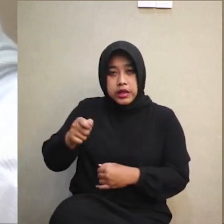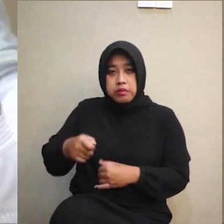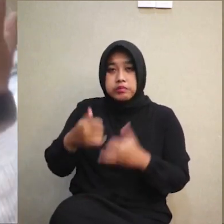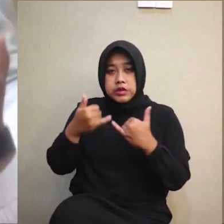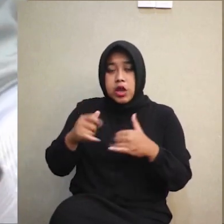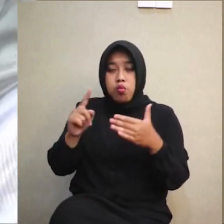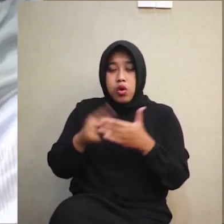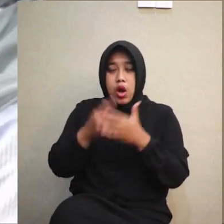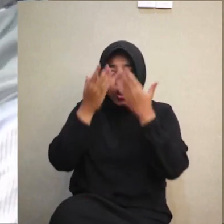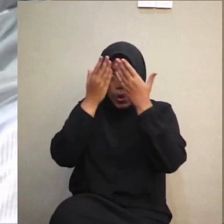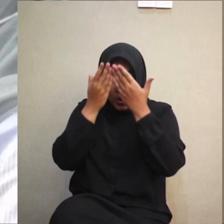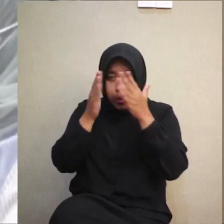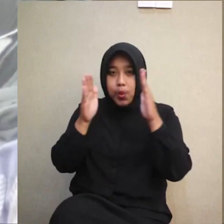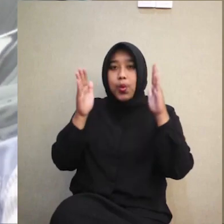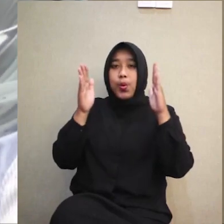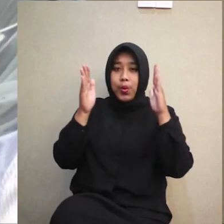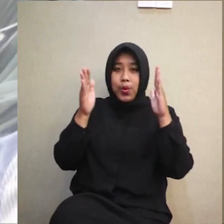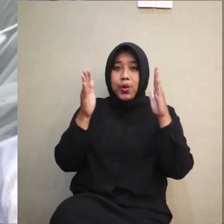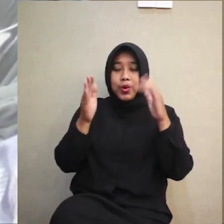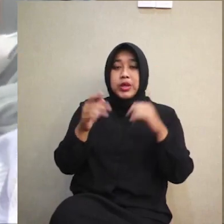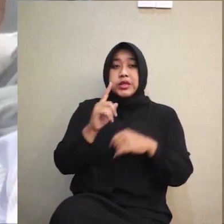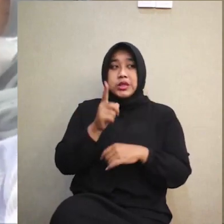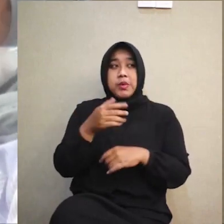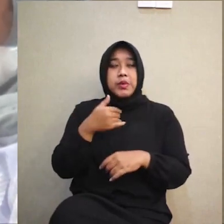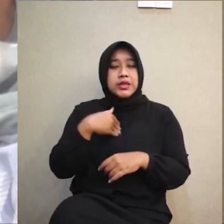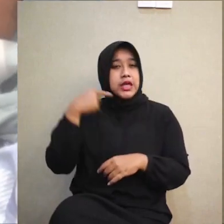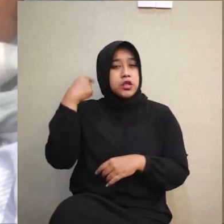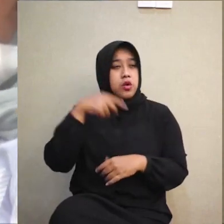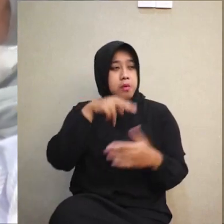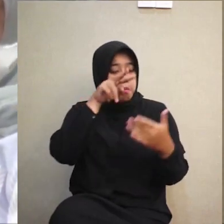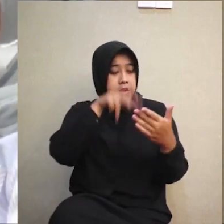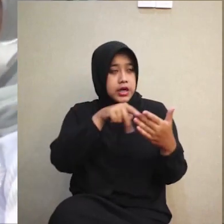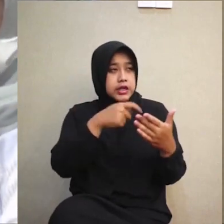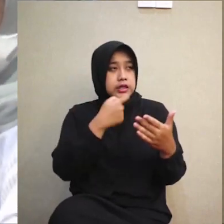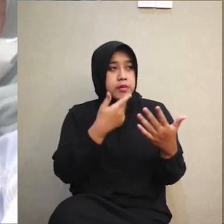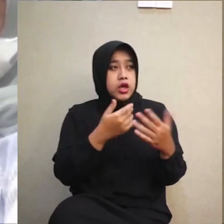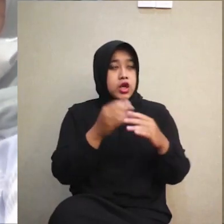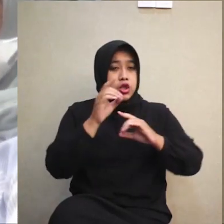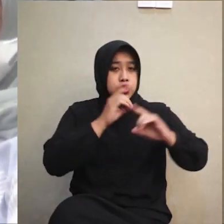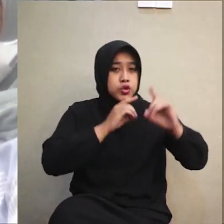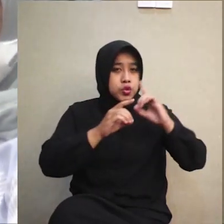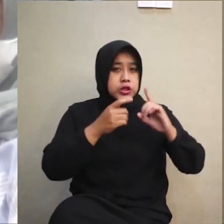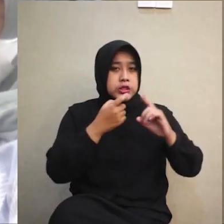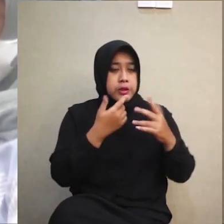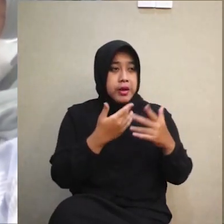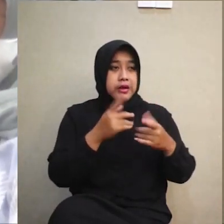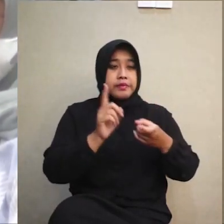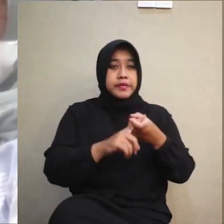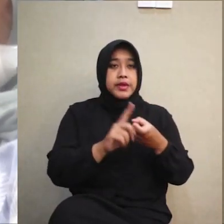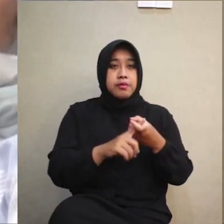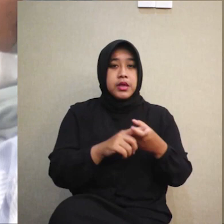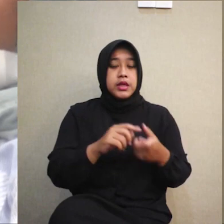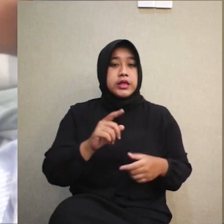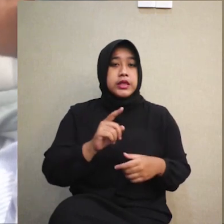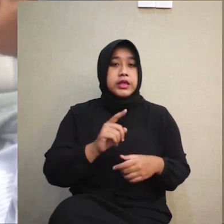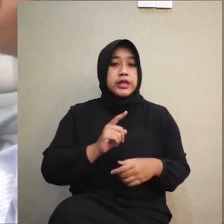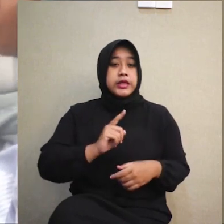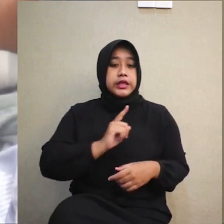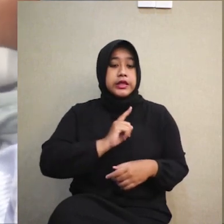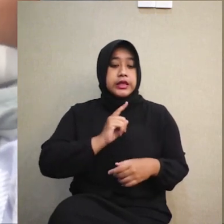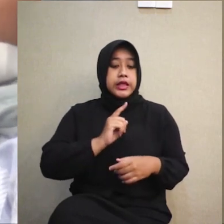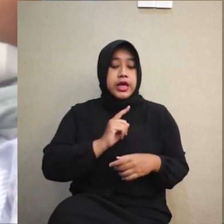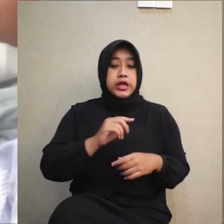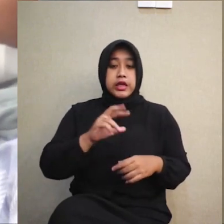melihatnya begitu gitu ya karena saya selalu ngecek nih kita diskusi dengan teman-teman internal di Rifka ketika kemudian